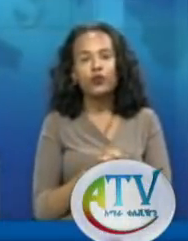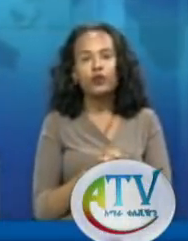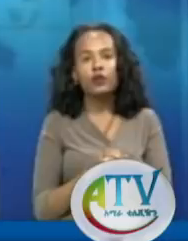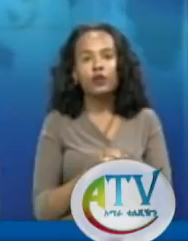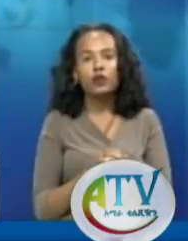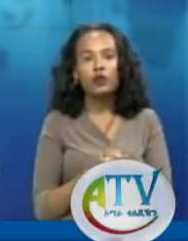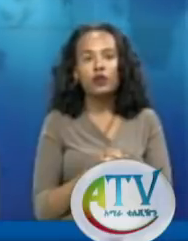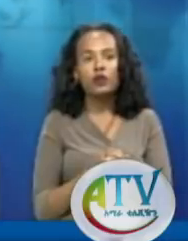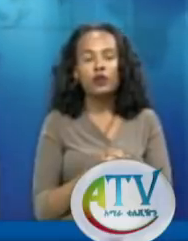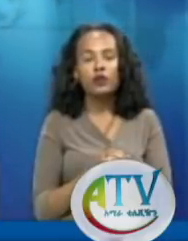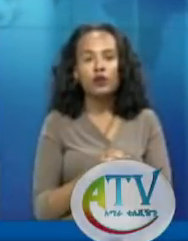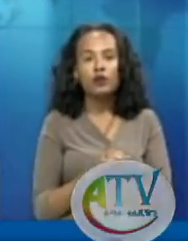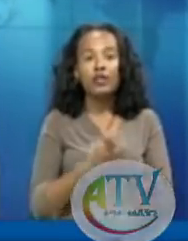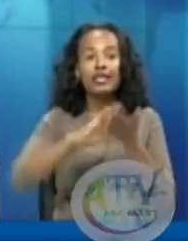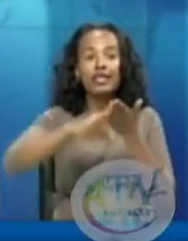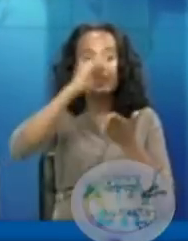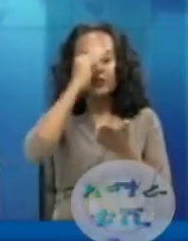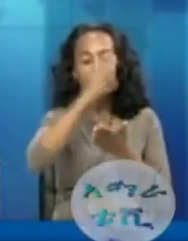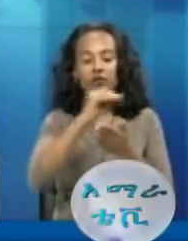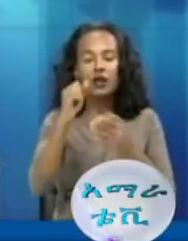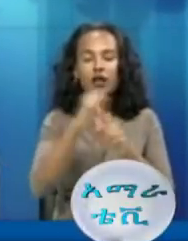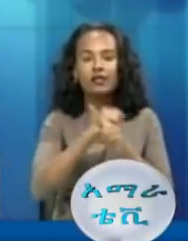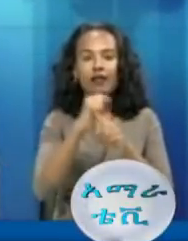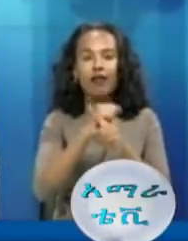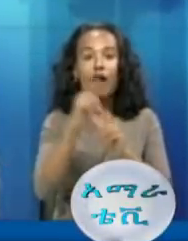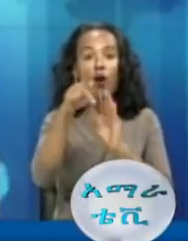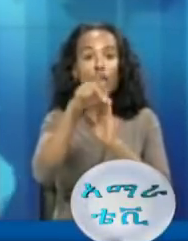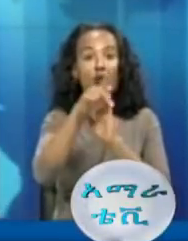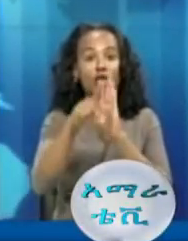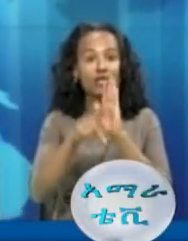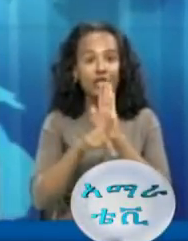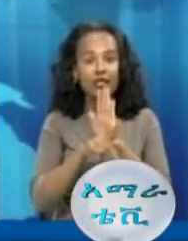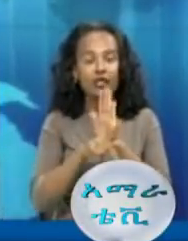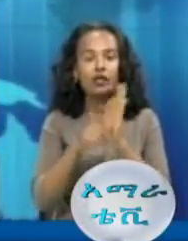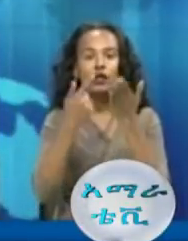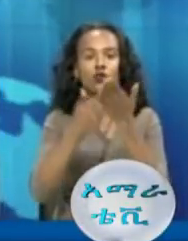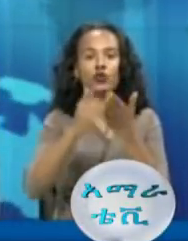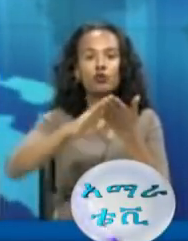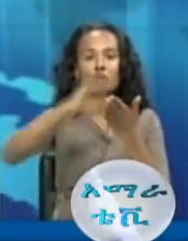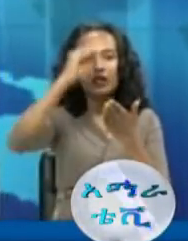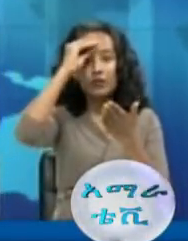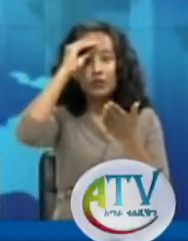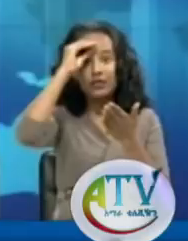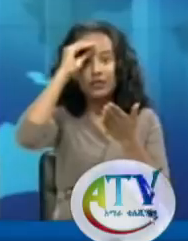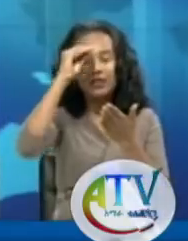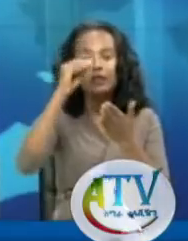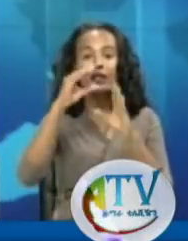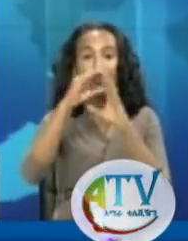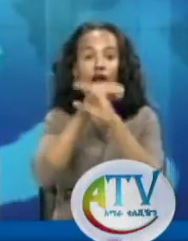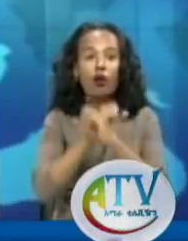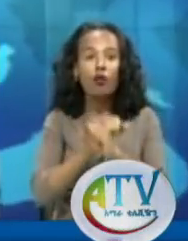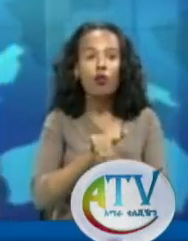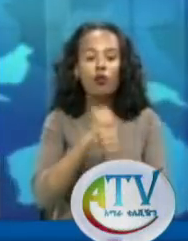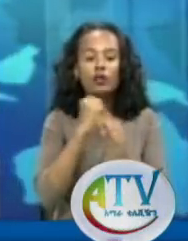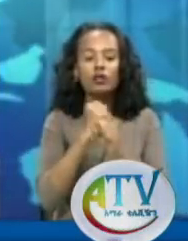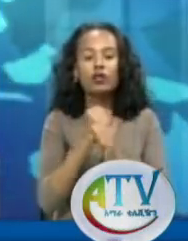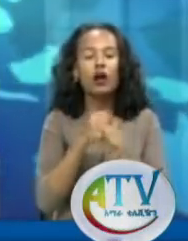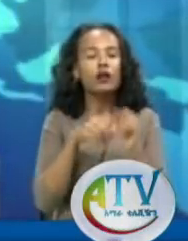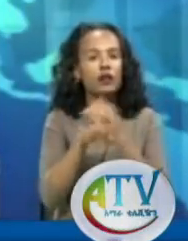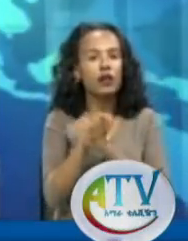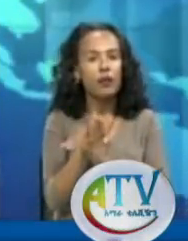የተጀመረው ረቂቅ የትምህርትና ስልጠና ፖሊሲ እንዲሁም የትምህርት ህግ ተጠናቆ ወደ ስራ